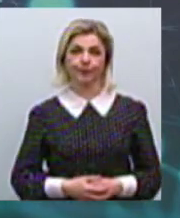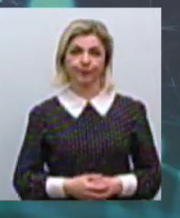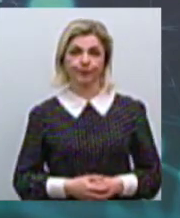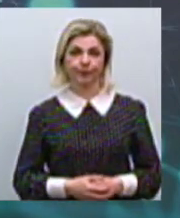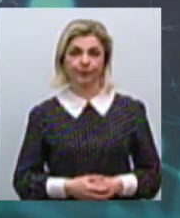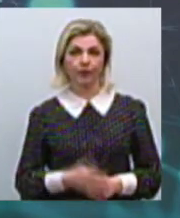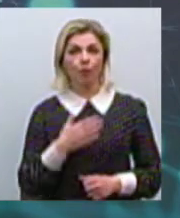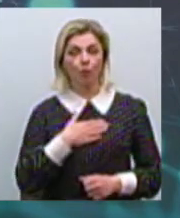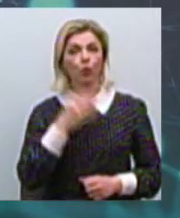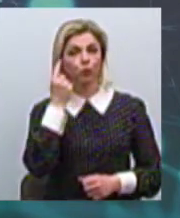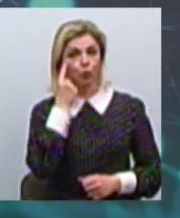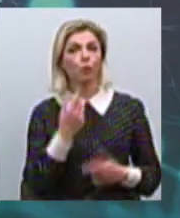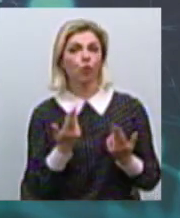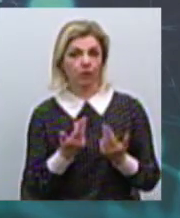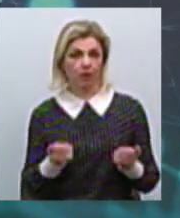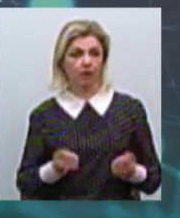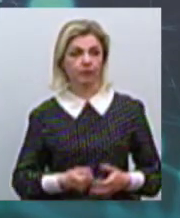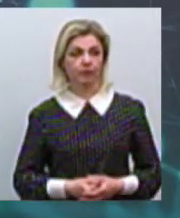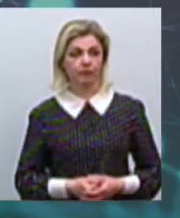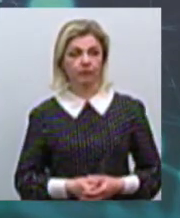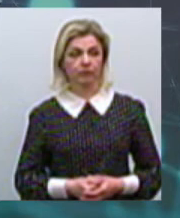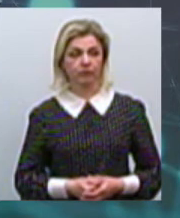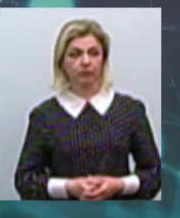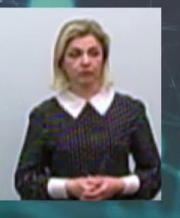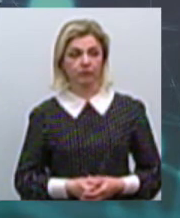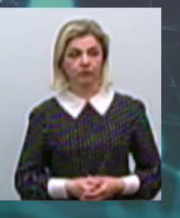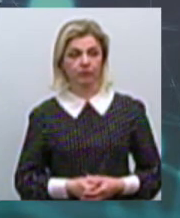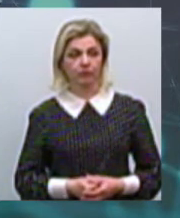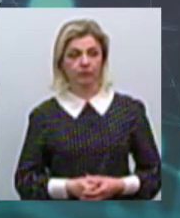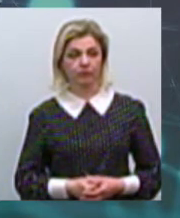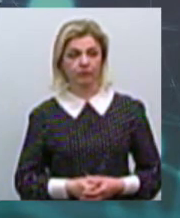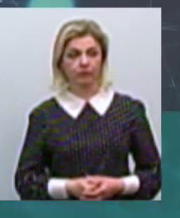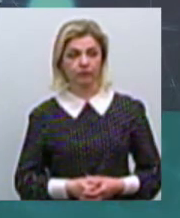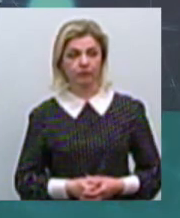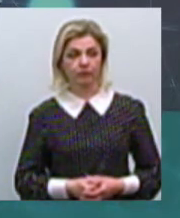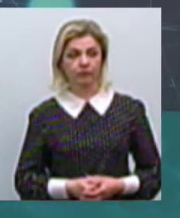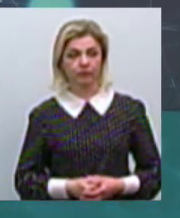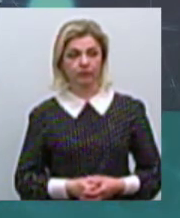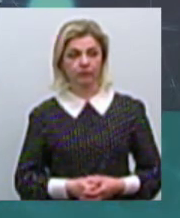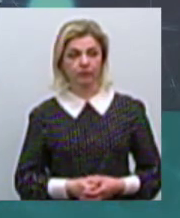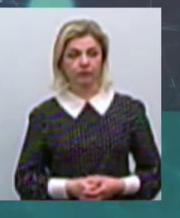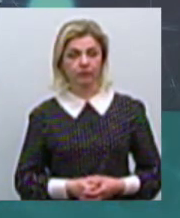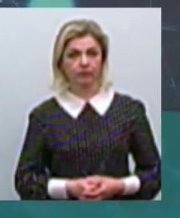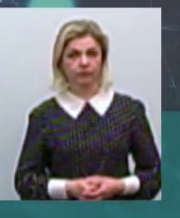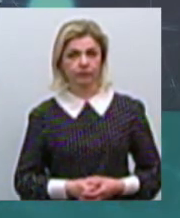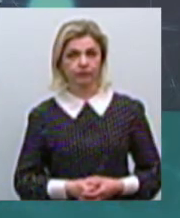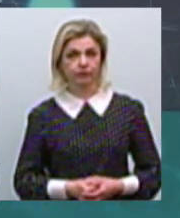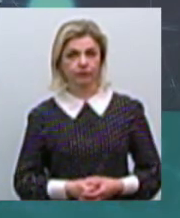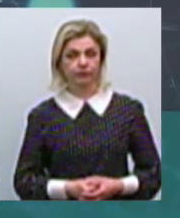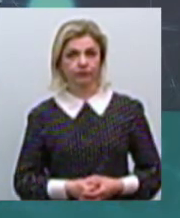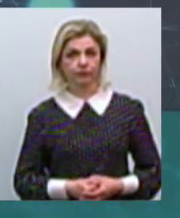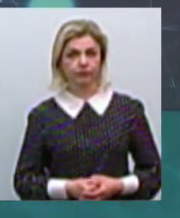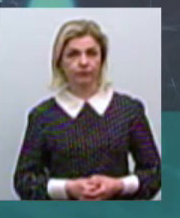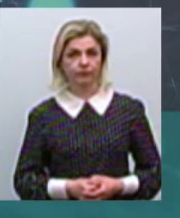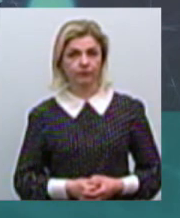Мабуть, на мою думку, так. На мою думку, так, тому що, ну, Знову ж таки,